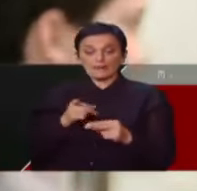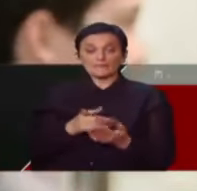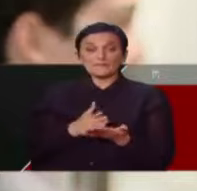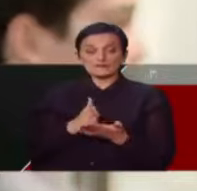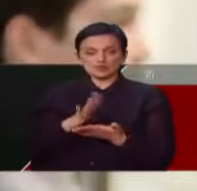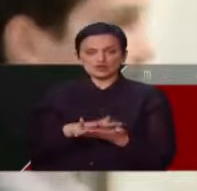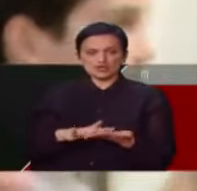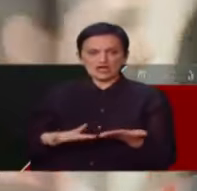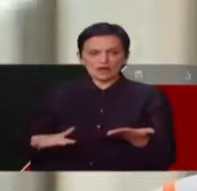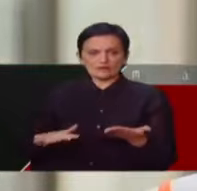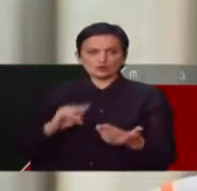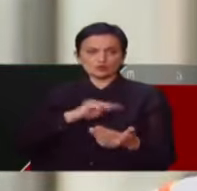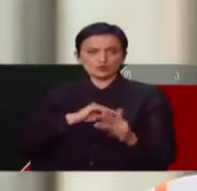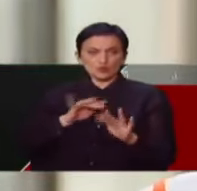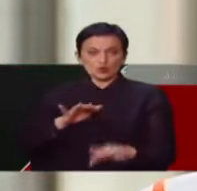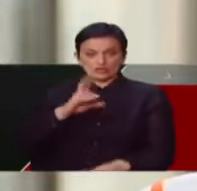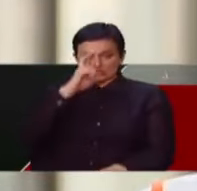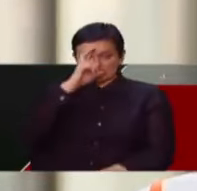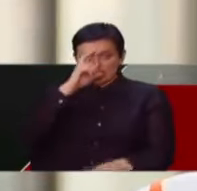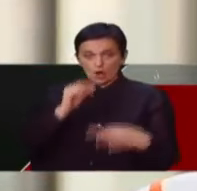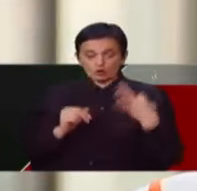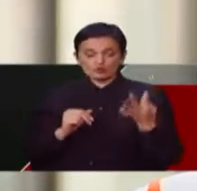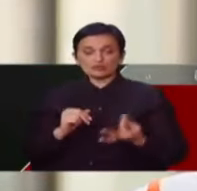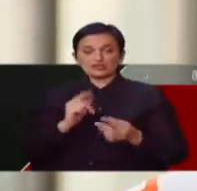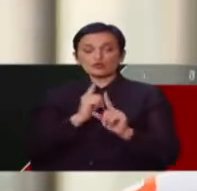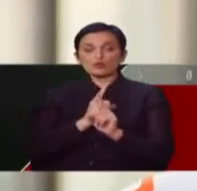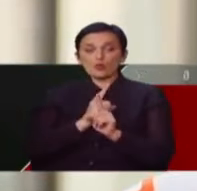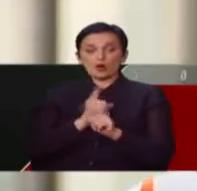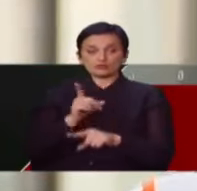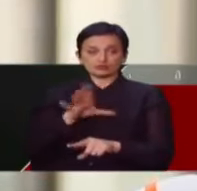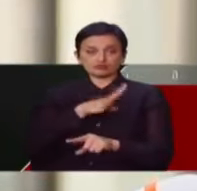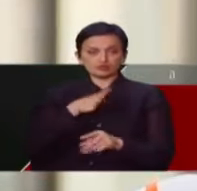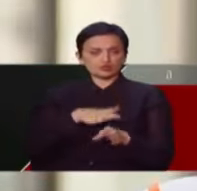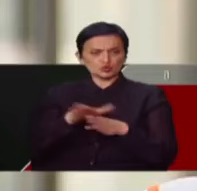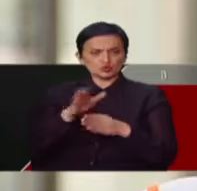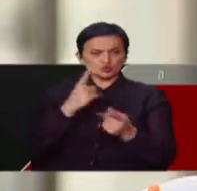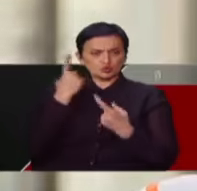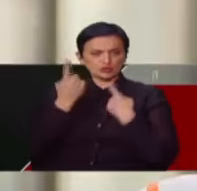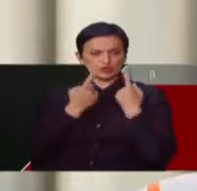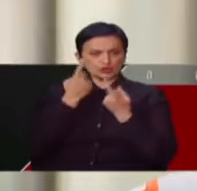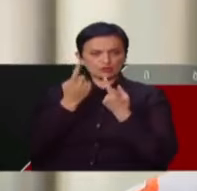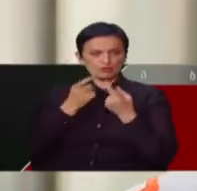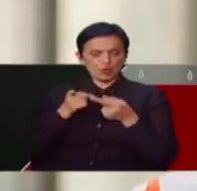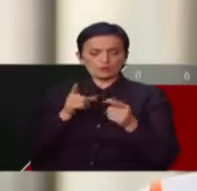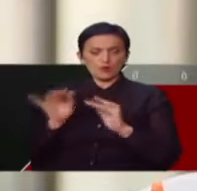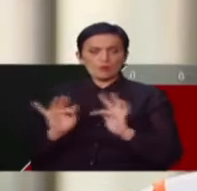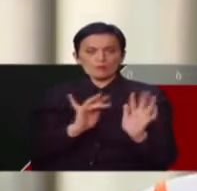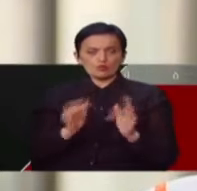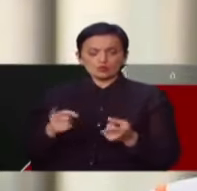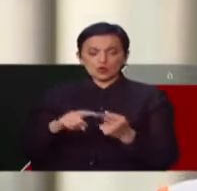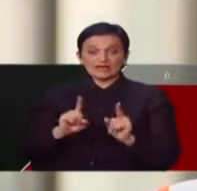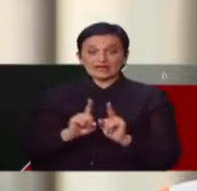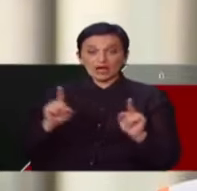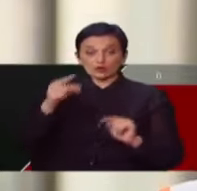მიმართულებით გავაგრძელოთ მუშაობა. სახელმწიფო დივნის მოადგილეს ჰქონდა სრული ინფორმაცია იმ პროცესებთან დაკავშირებით, რომელიც